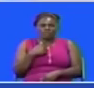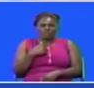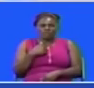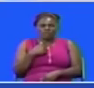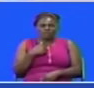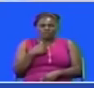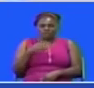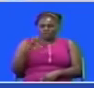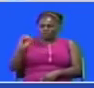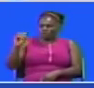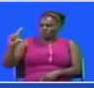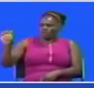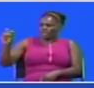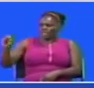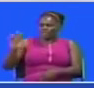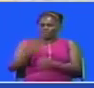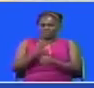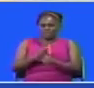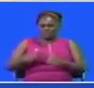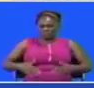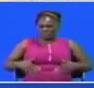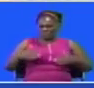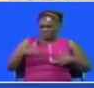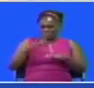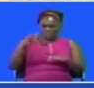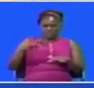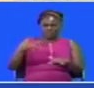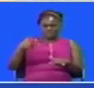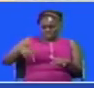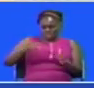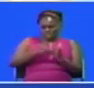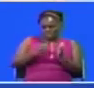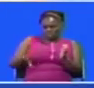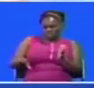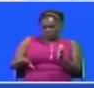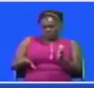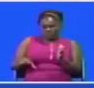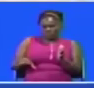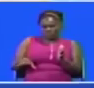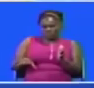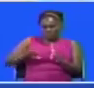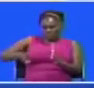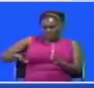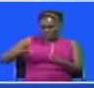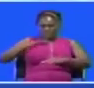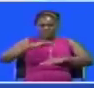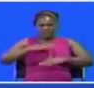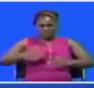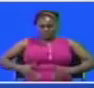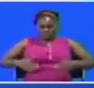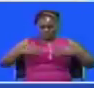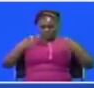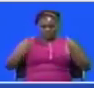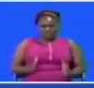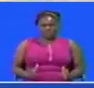na mili ya watu wengine nakataa. Kwa hivyo yetu tumetoa pollen kiasi inapakisa ile inatoshana na mwili ya mtu.